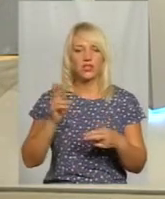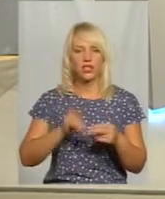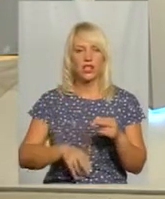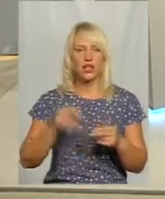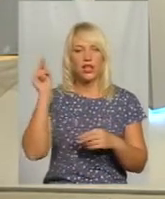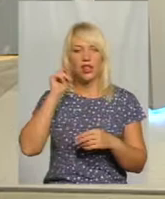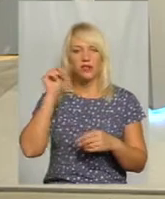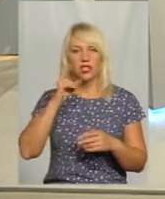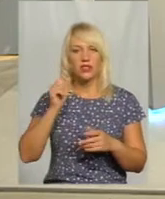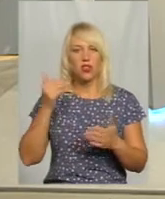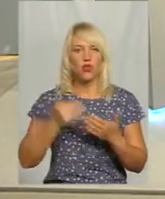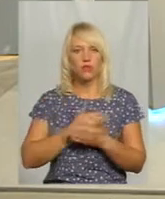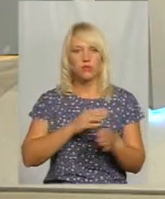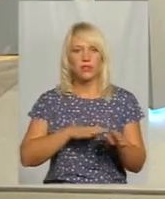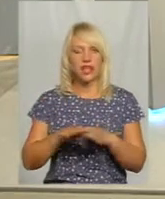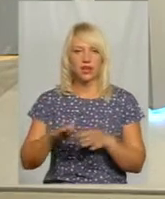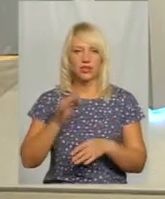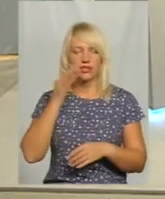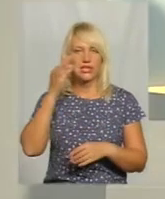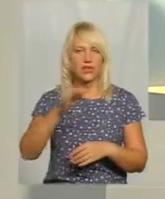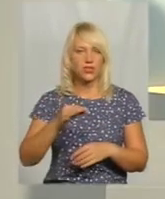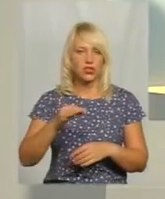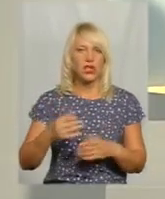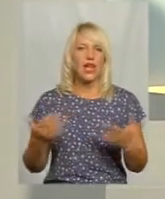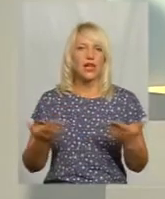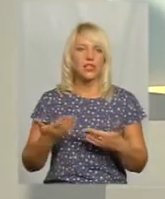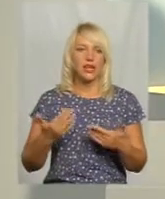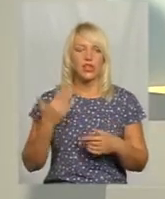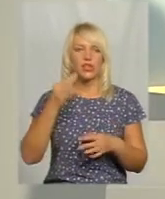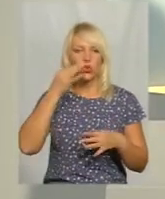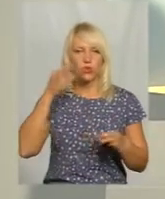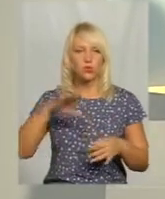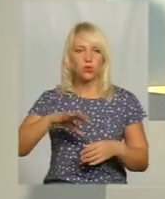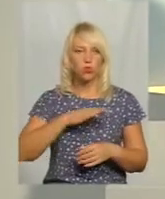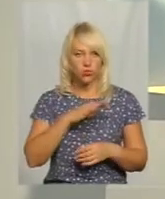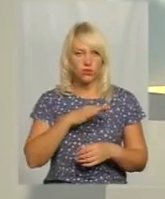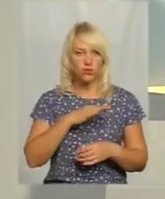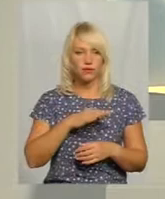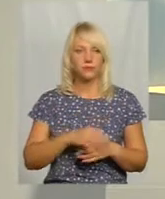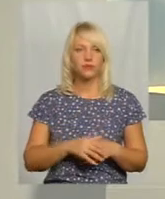за новими стандартами. Угу. Скажіть, який їх досвід був